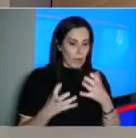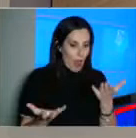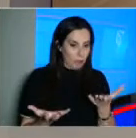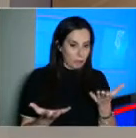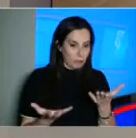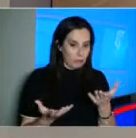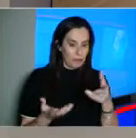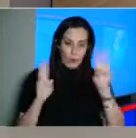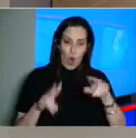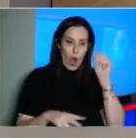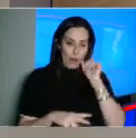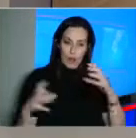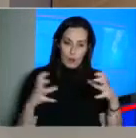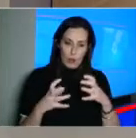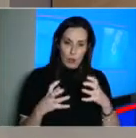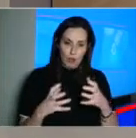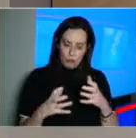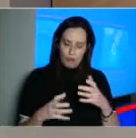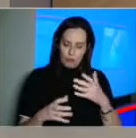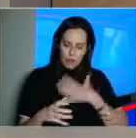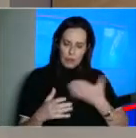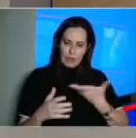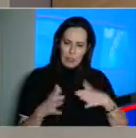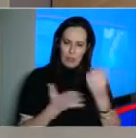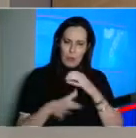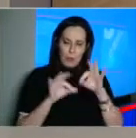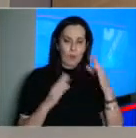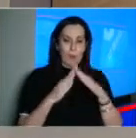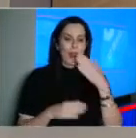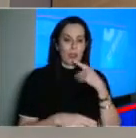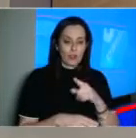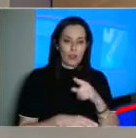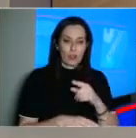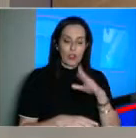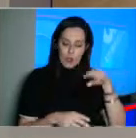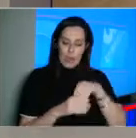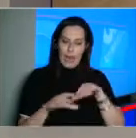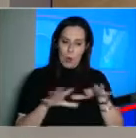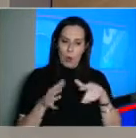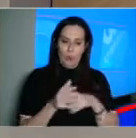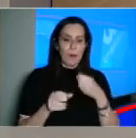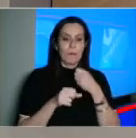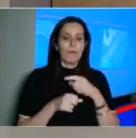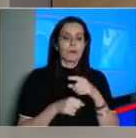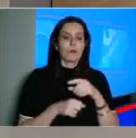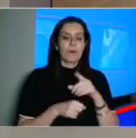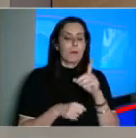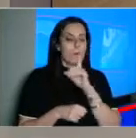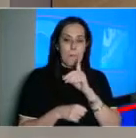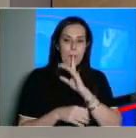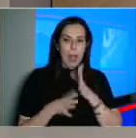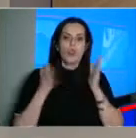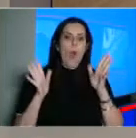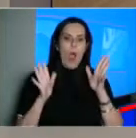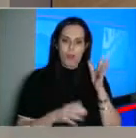השלטון, וכחול לבן, המפלגה שמאיימת על השלטון, והבית היהודי שמהווה חלק מהקואליציה, מציגות תת ייצוג